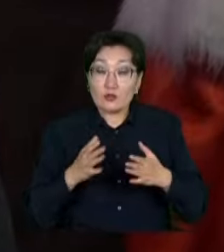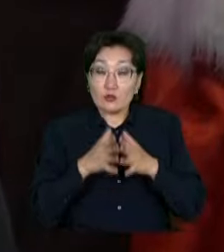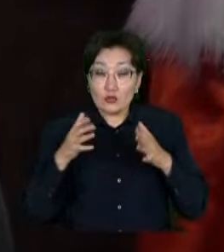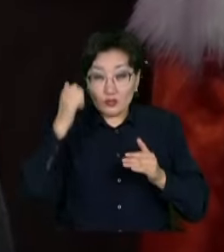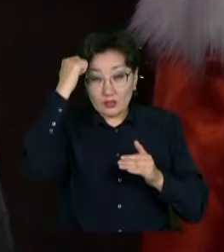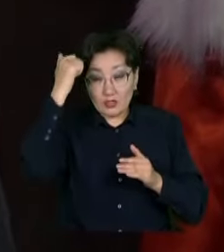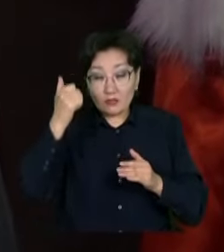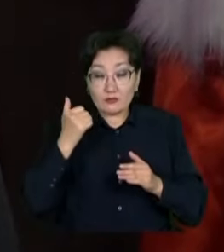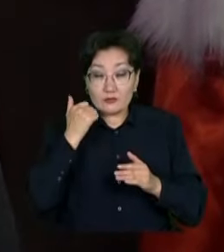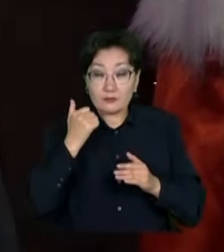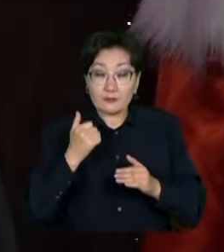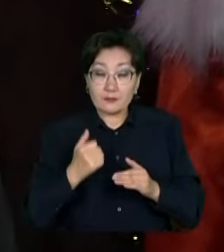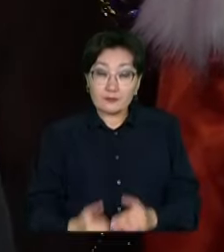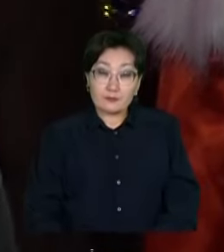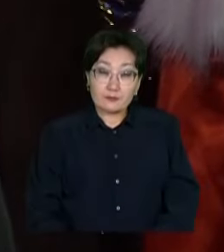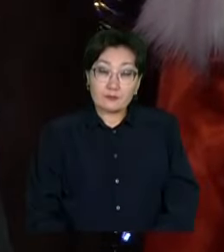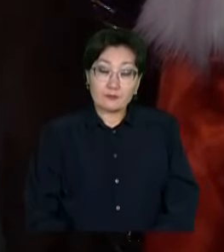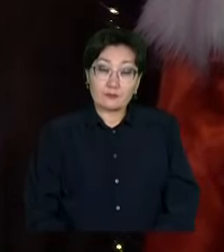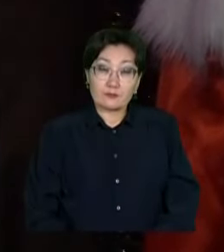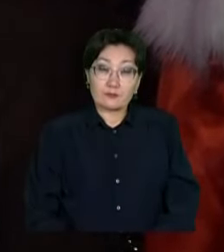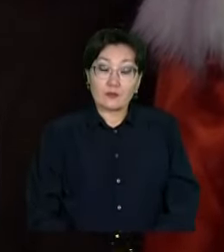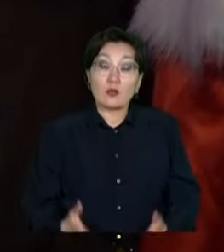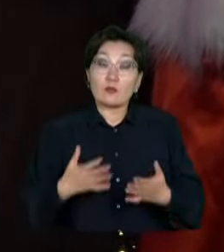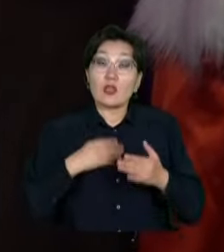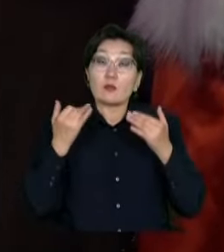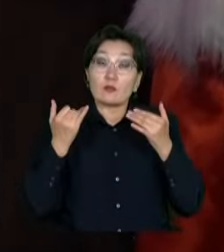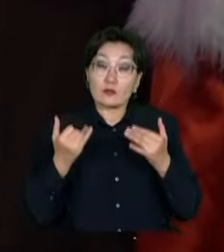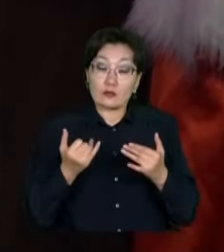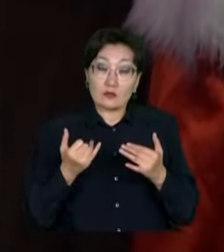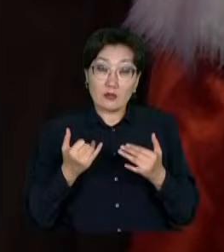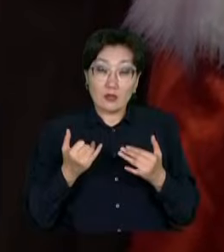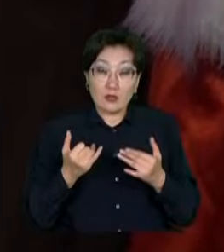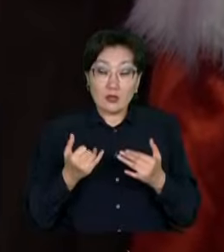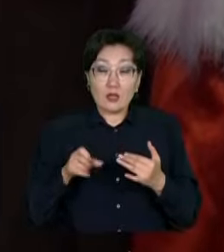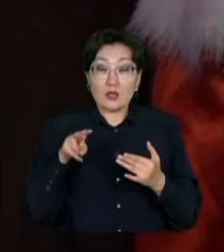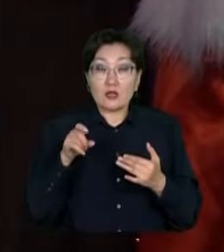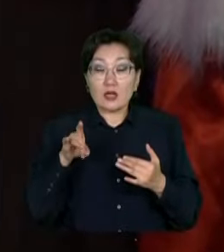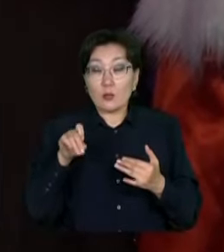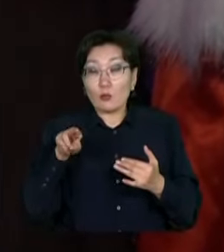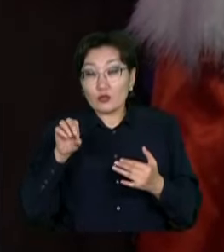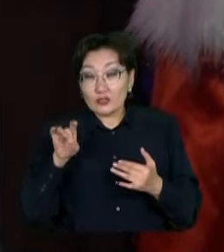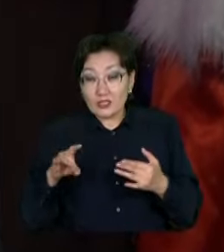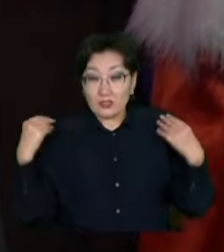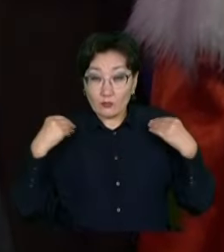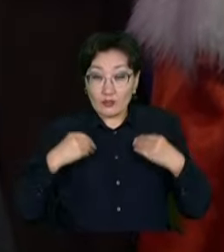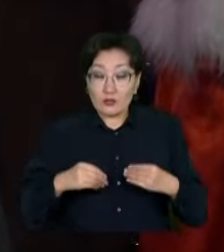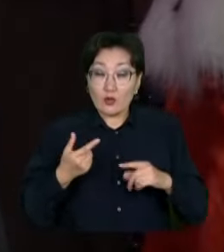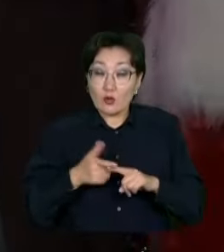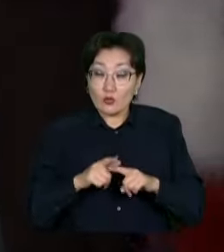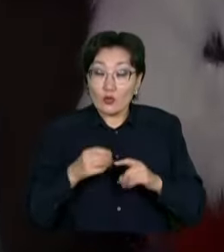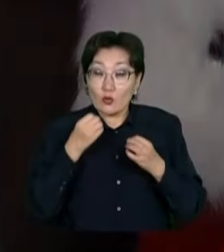үлкен мың алғыс айтамын. Мен бүгін Гарри Поттердің киіміндемін. Бұл кейіпкер маған